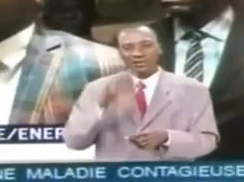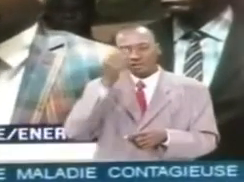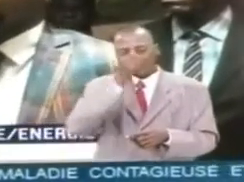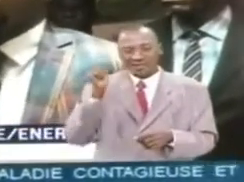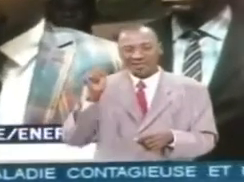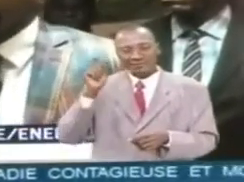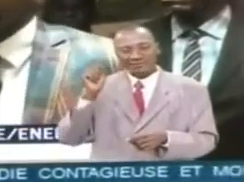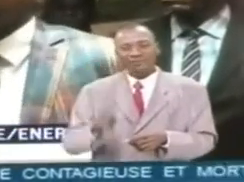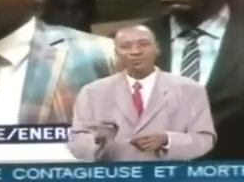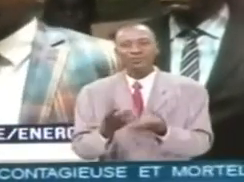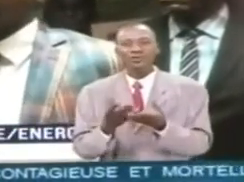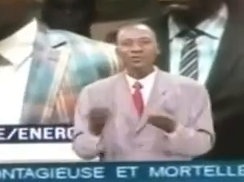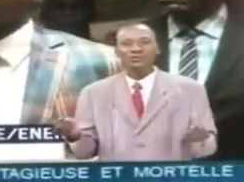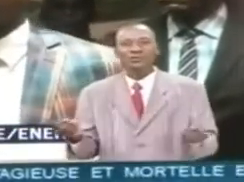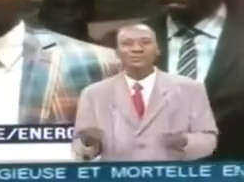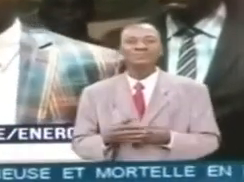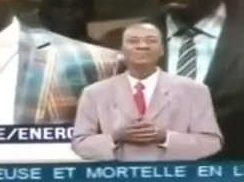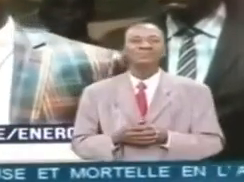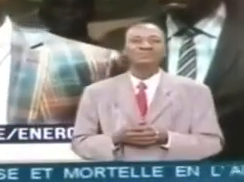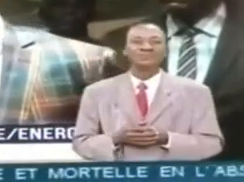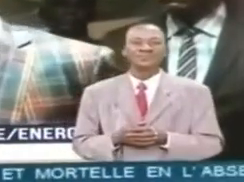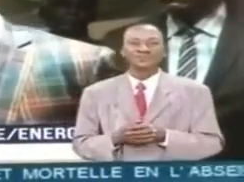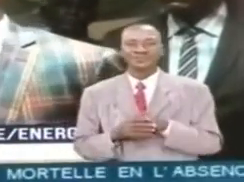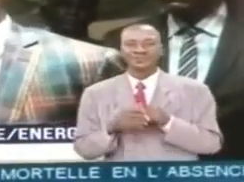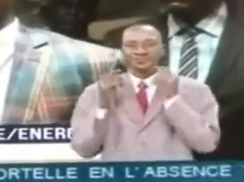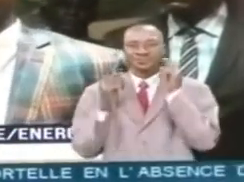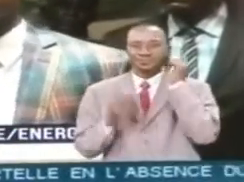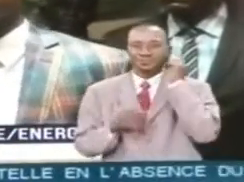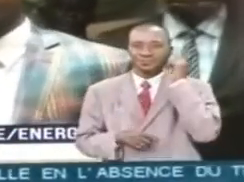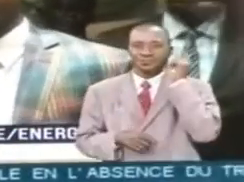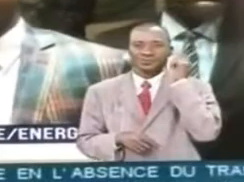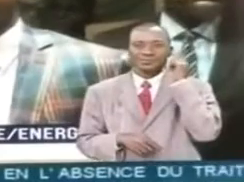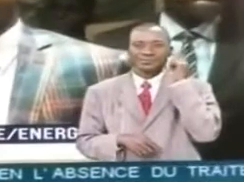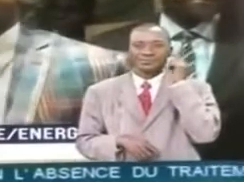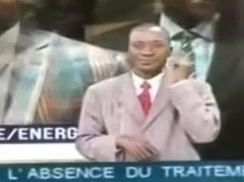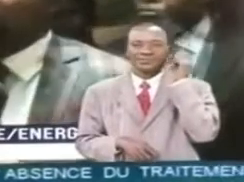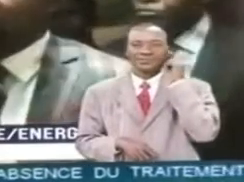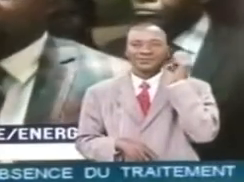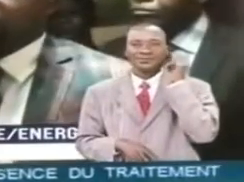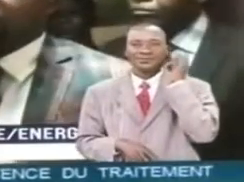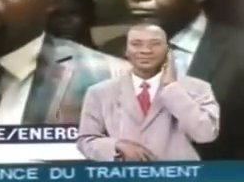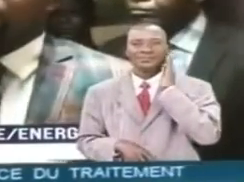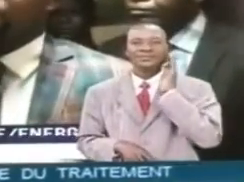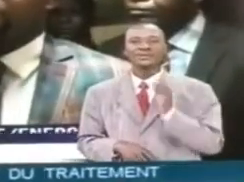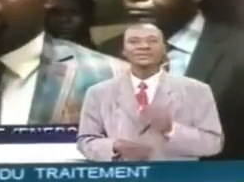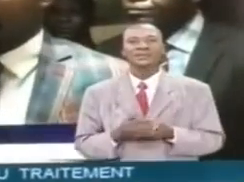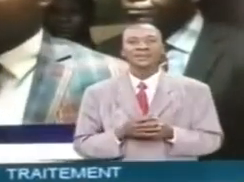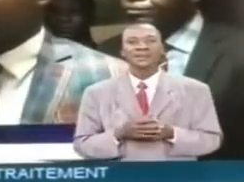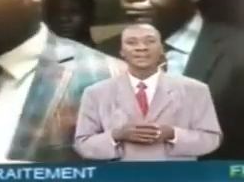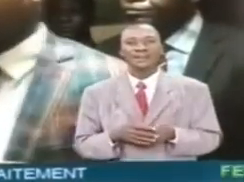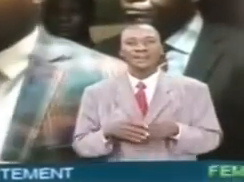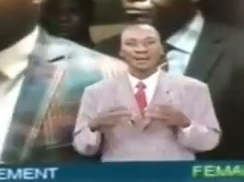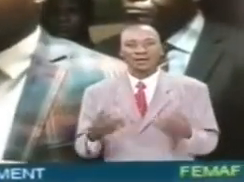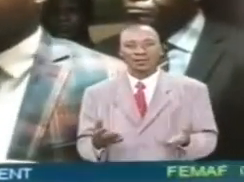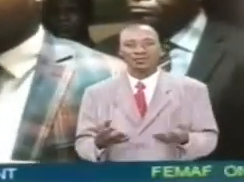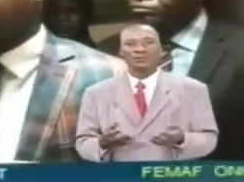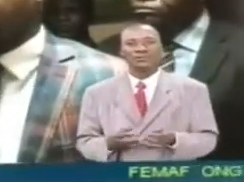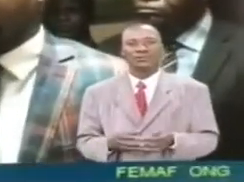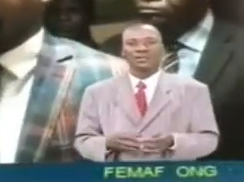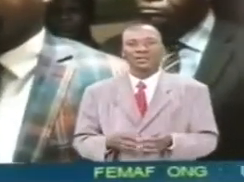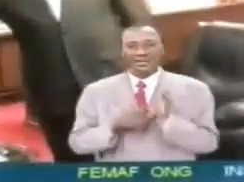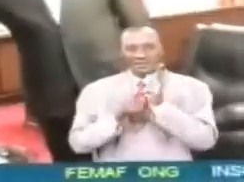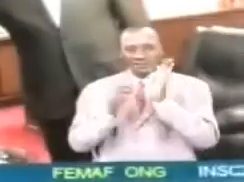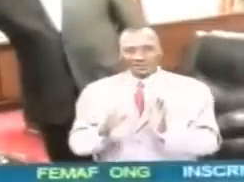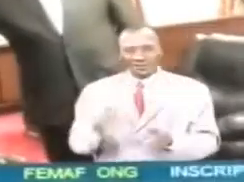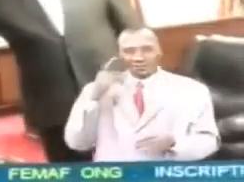assurance, le pourquoi de notre grève est en cours et on peut trouver solution d'ici là. Nous sommes très heureux du fait qu'il soit ouvert au dialogue